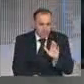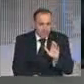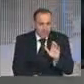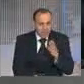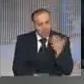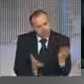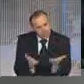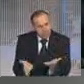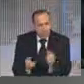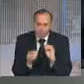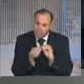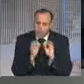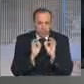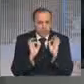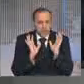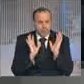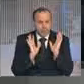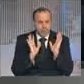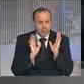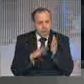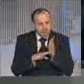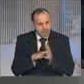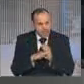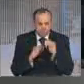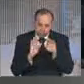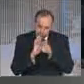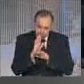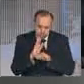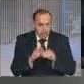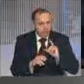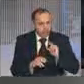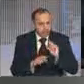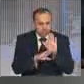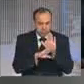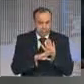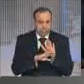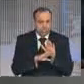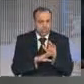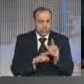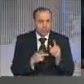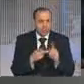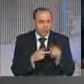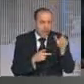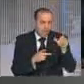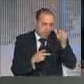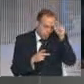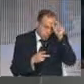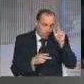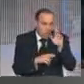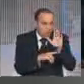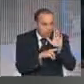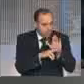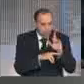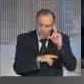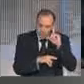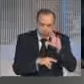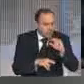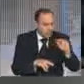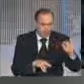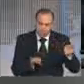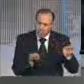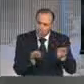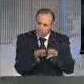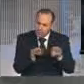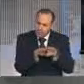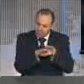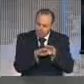مرحب بهم واحنا معدين الخطط الامنيه اعنا باش نامن سواء المواطن التونسي ولا الليبي ولا السايح